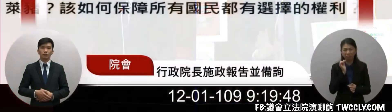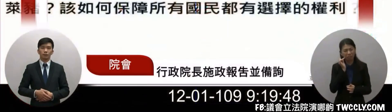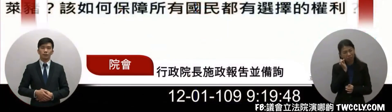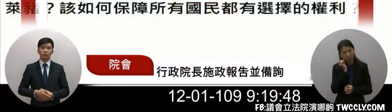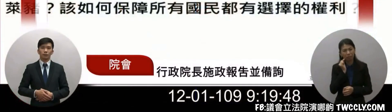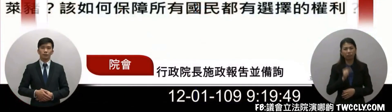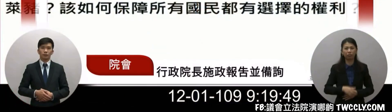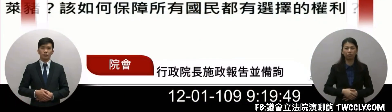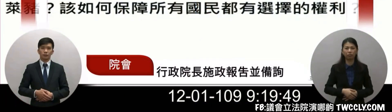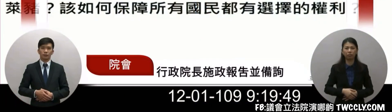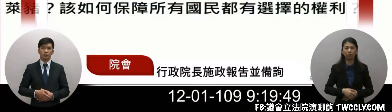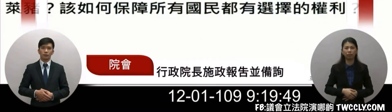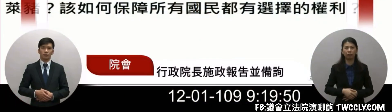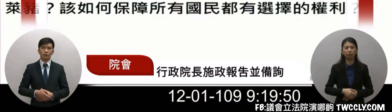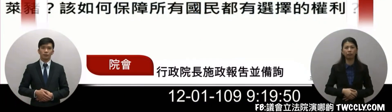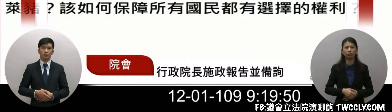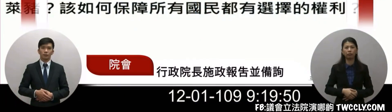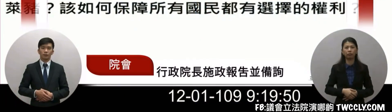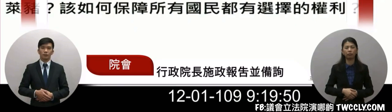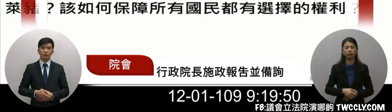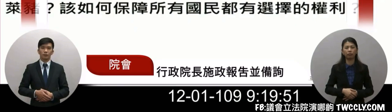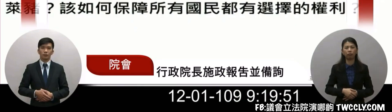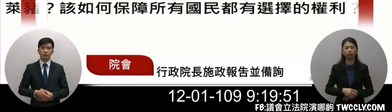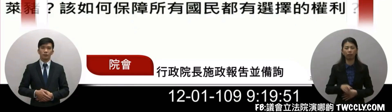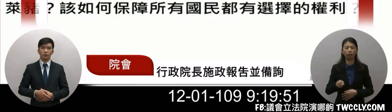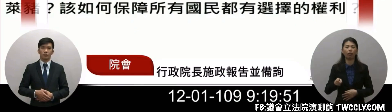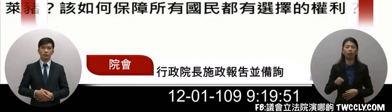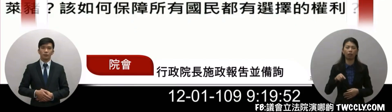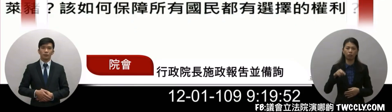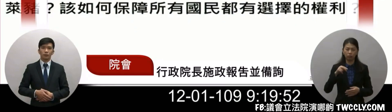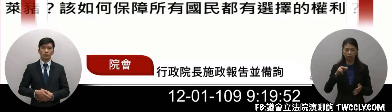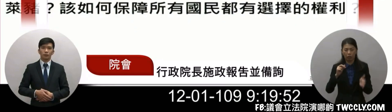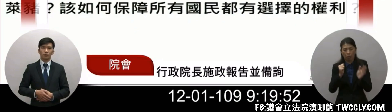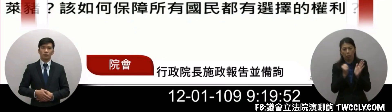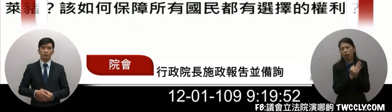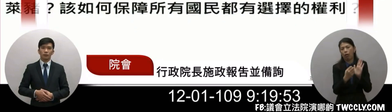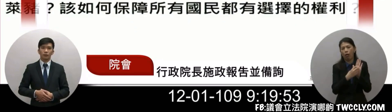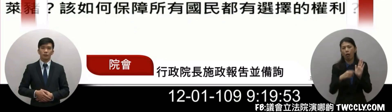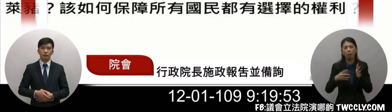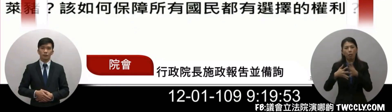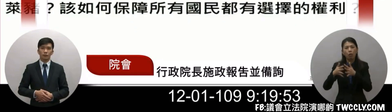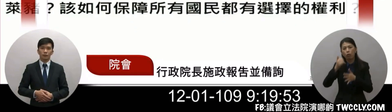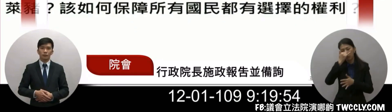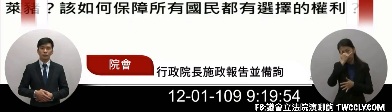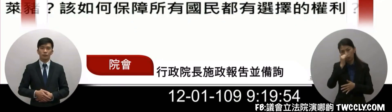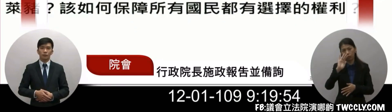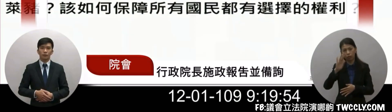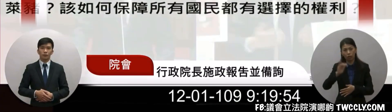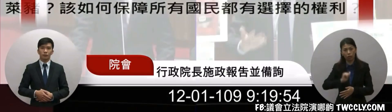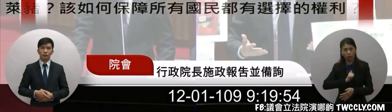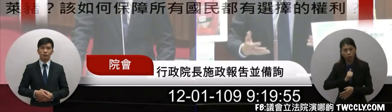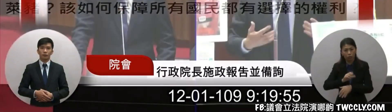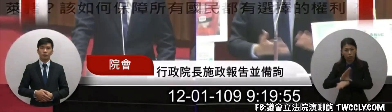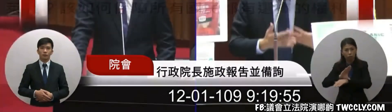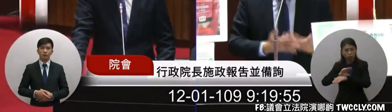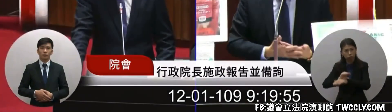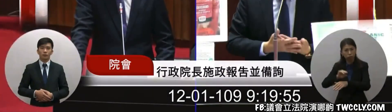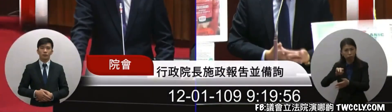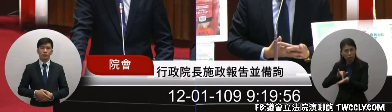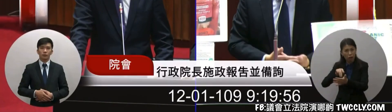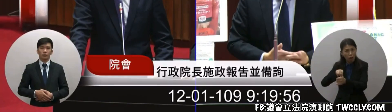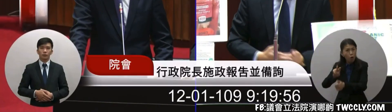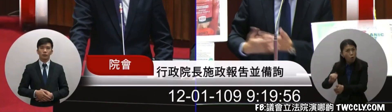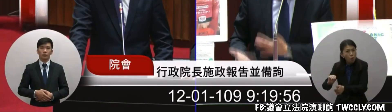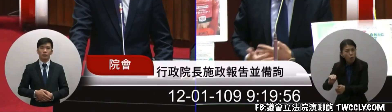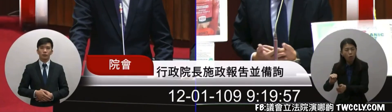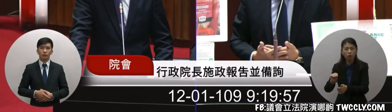的会很不知道，因为你只知道它是美猪嘛。那但是我们不知道美猪到底是有，因为你知道美猪也有